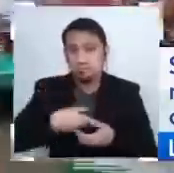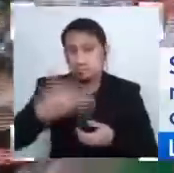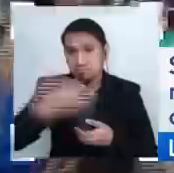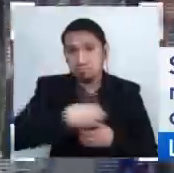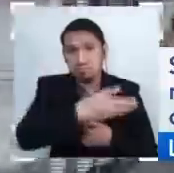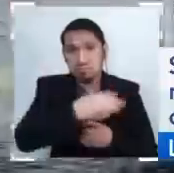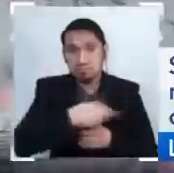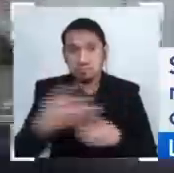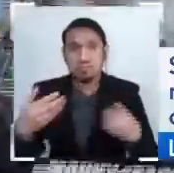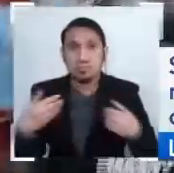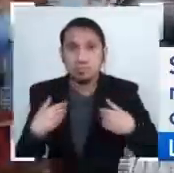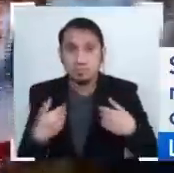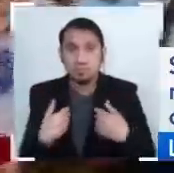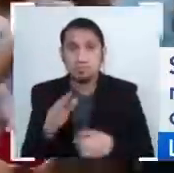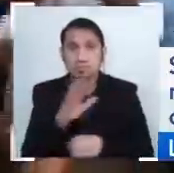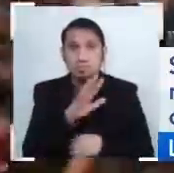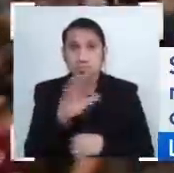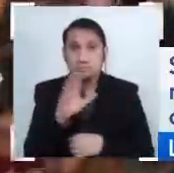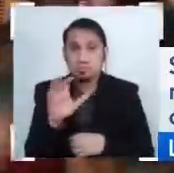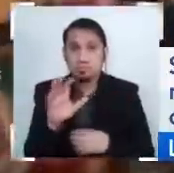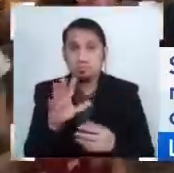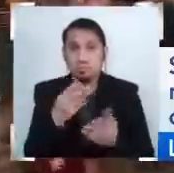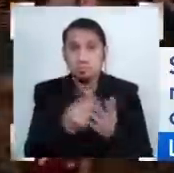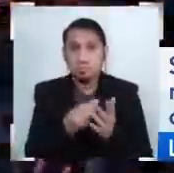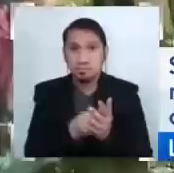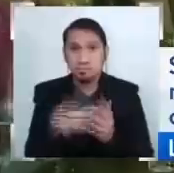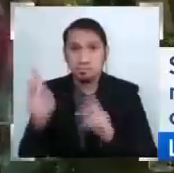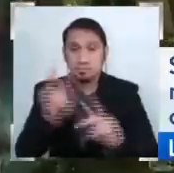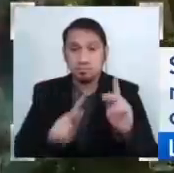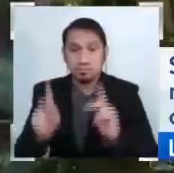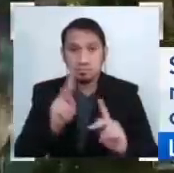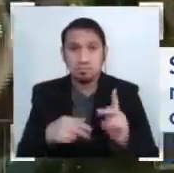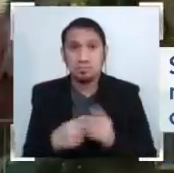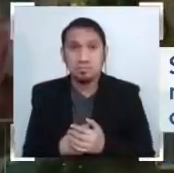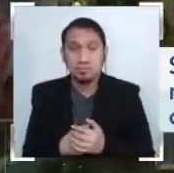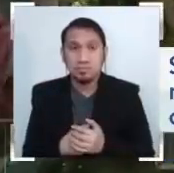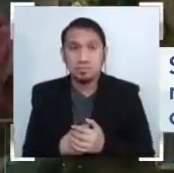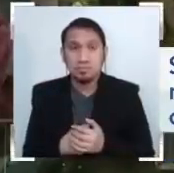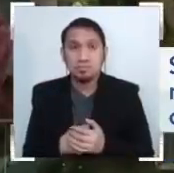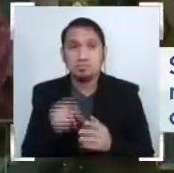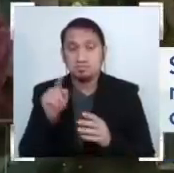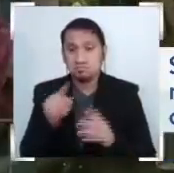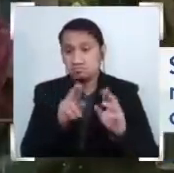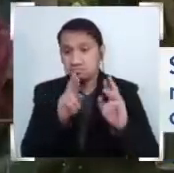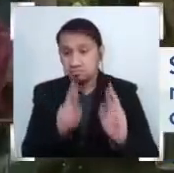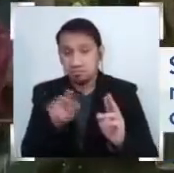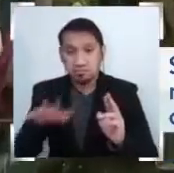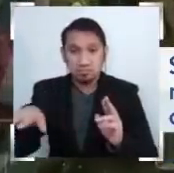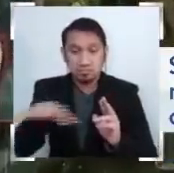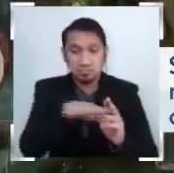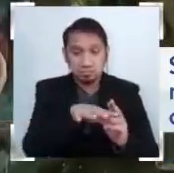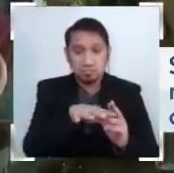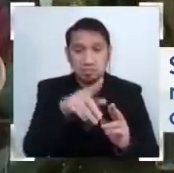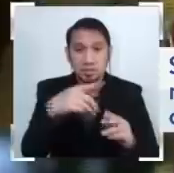ng mga 500 piso si Pacquiao sa mga nasa kalsada. Nag-courtesy call rin si Pacquiao sa mga lokal na opisyal